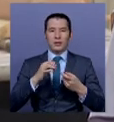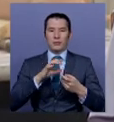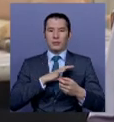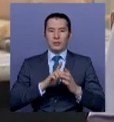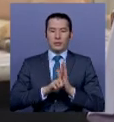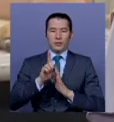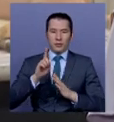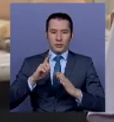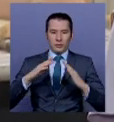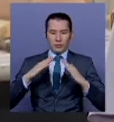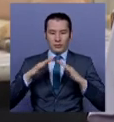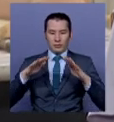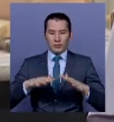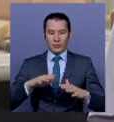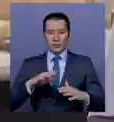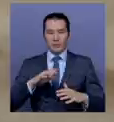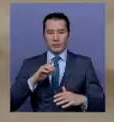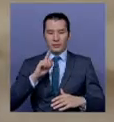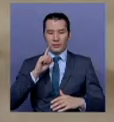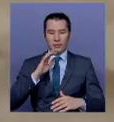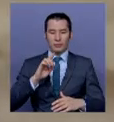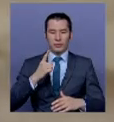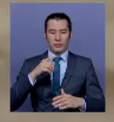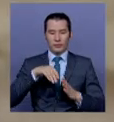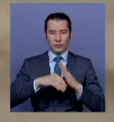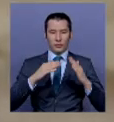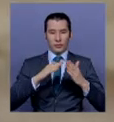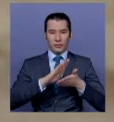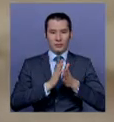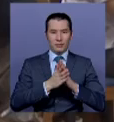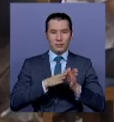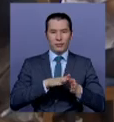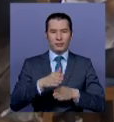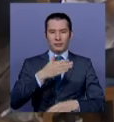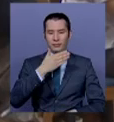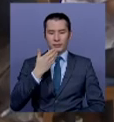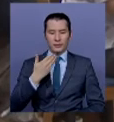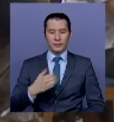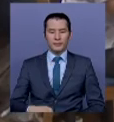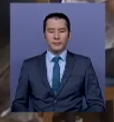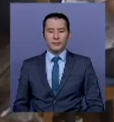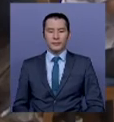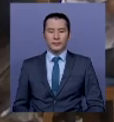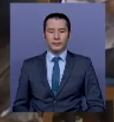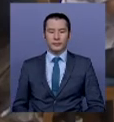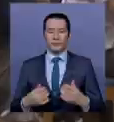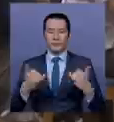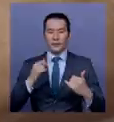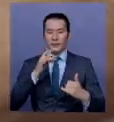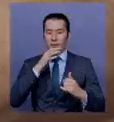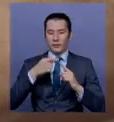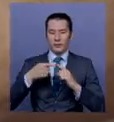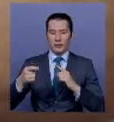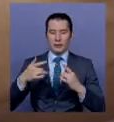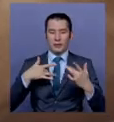болып едік, бірақ ол ыңғайсыз болып қалды. Үйде себебі жағдай жоқ. Арнайы уақыты бар спектакльдің басталатын. Енді осы жақын арада